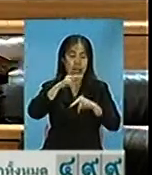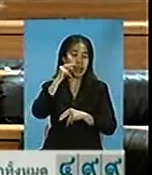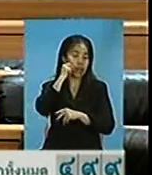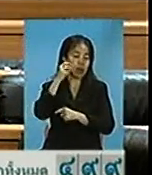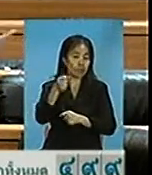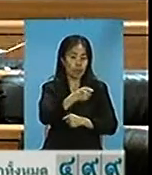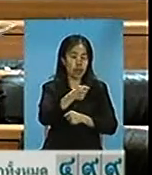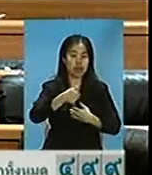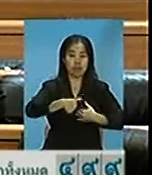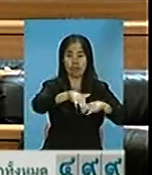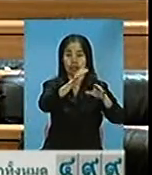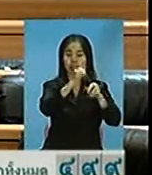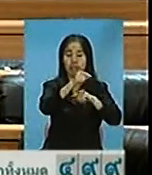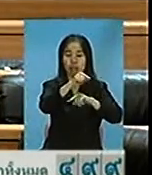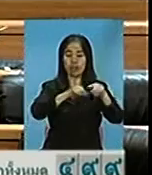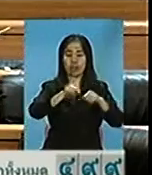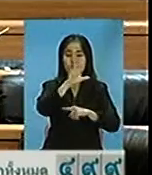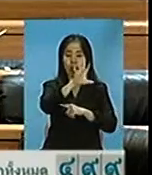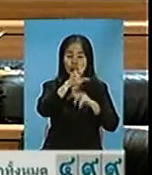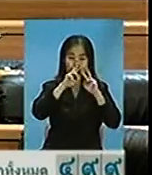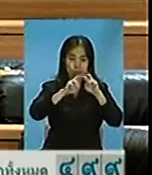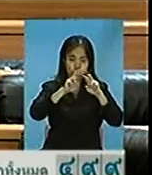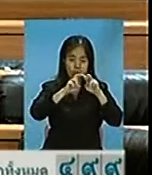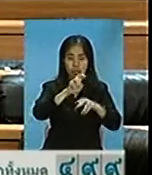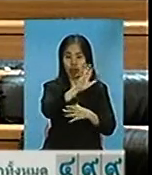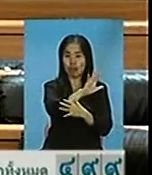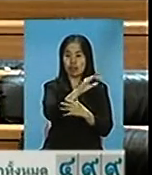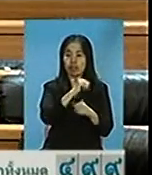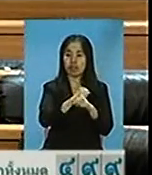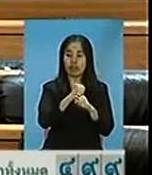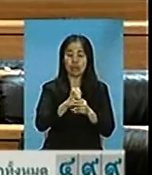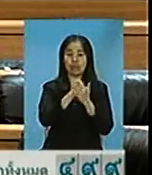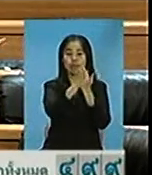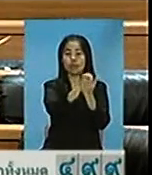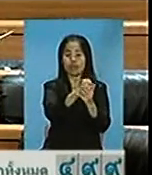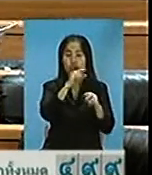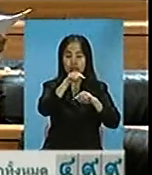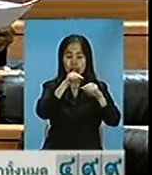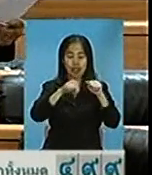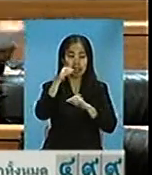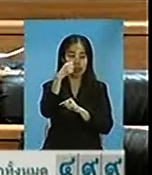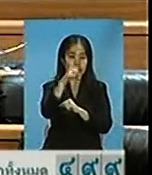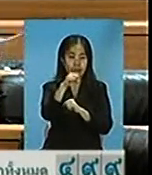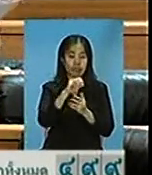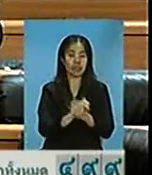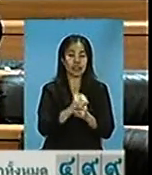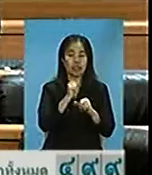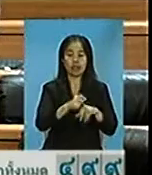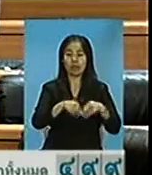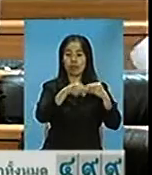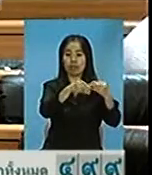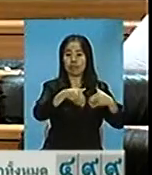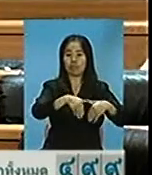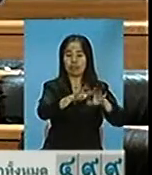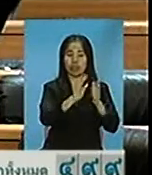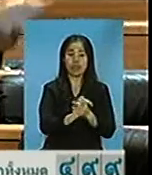ยเอาไปวิจัย 5% เอาไปให้กยธ.สงเคราะห์การทำสวนยาง 10% ทำเพื่อพวกเขาวันนี้ท่